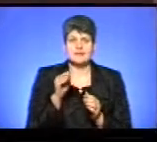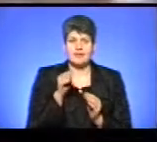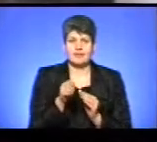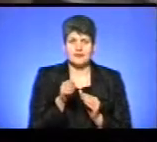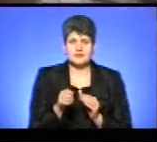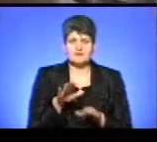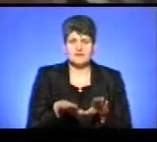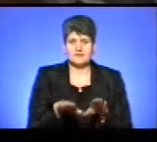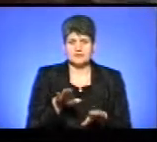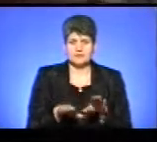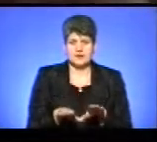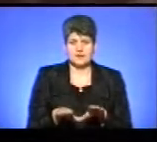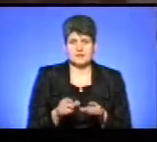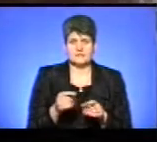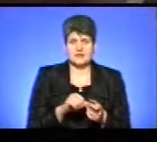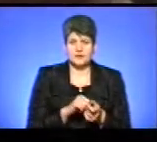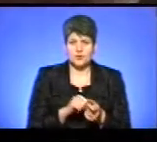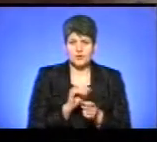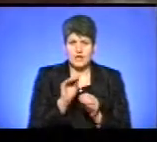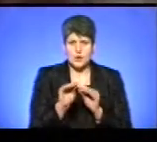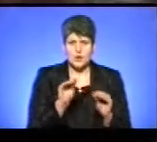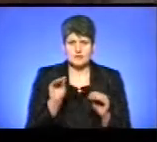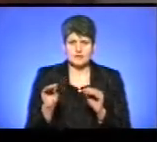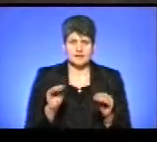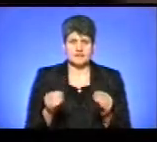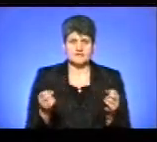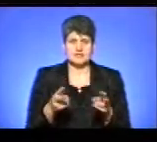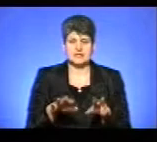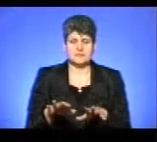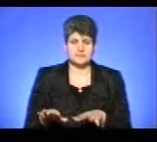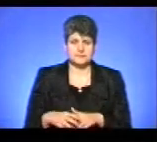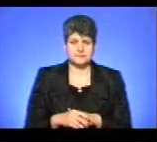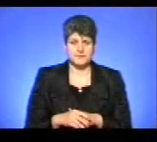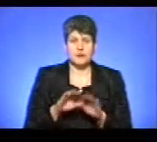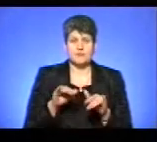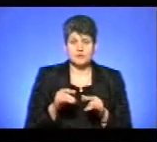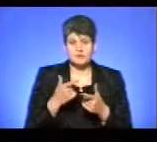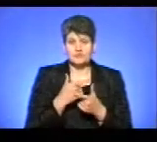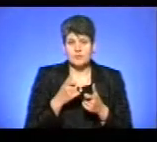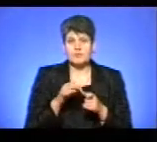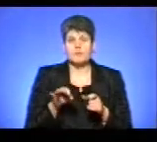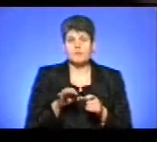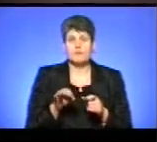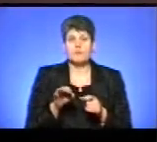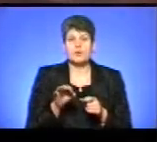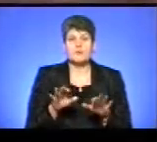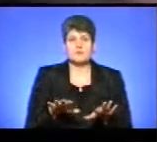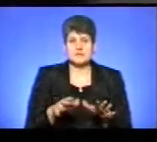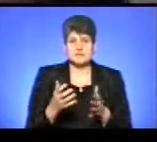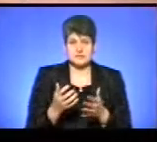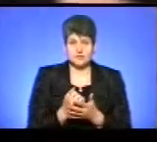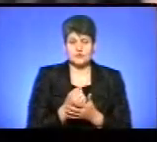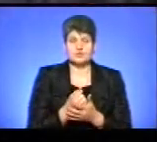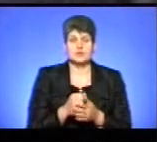займалися фасуванням марихуани та розкладанням її по вищевказаних містах методом закладу. Після чого інформація про місце заходження даних закладок останні